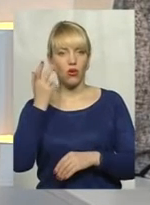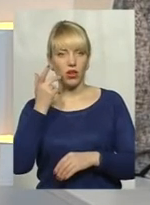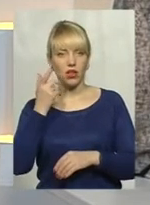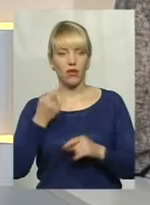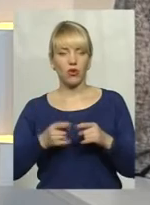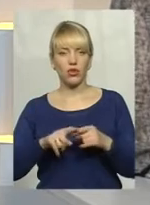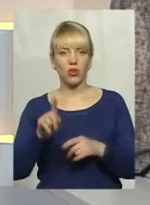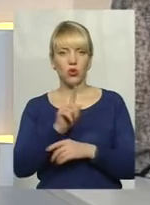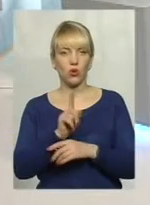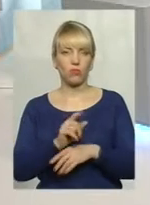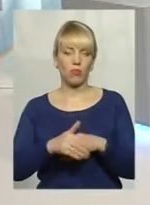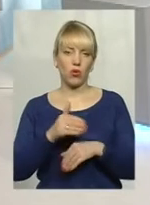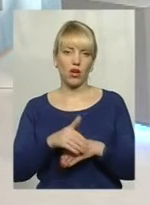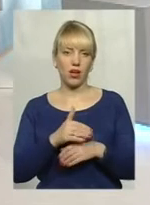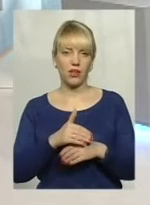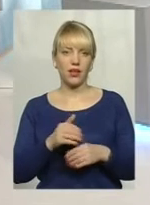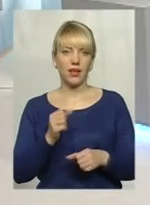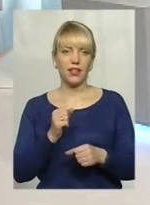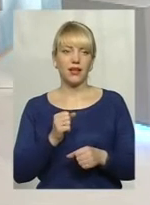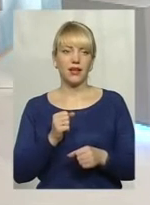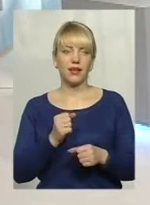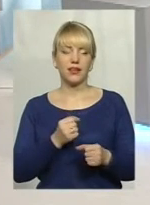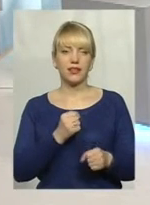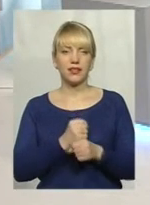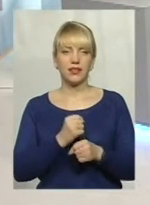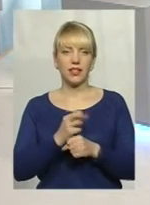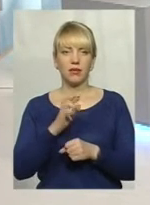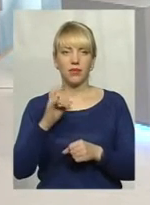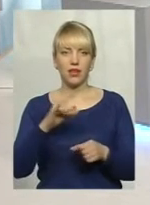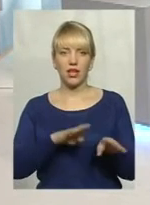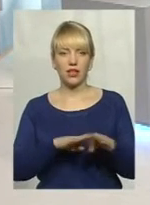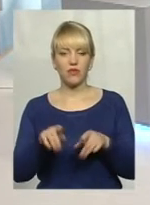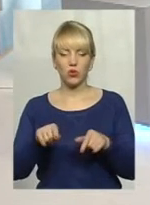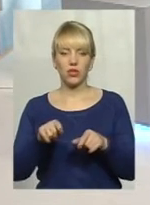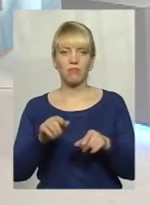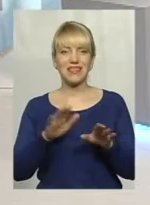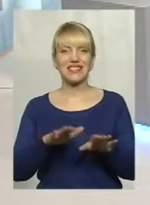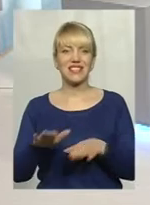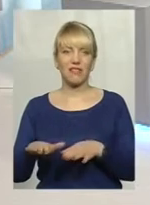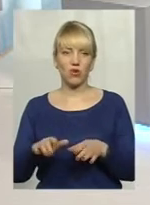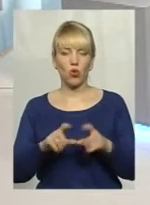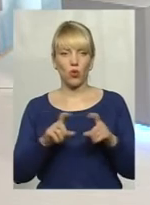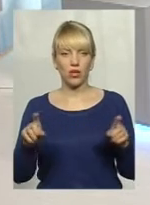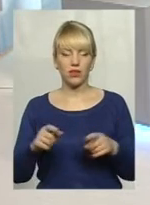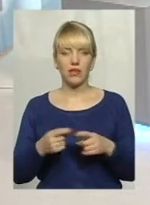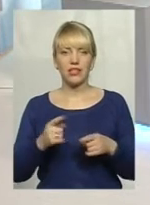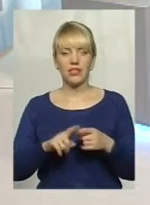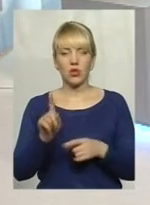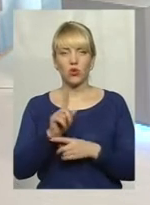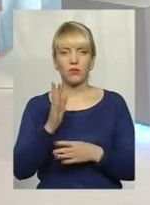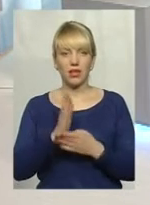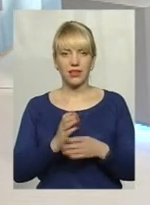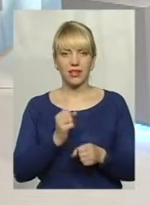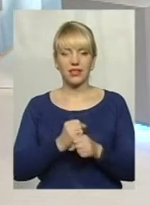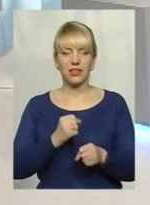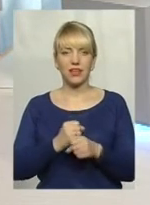ота норма покарання діяла би на рівні от тих місцевих органів влади? Дана норма є дієвою, тому